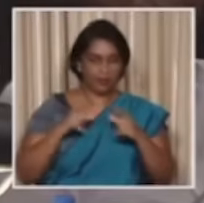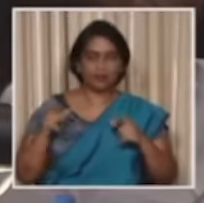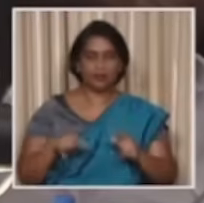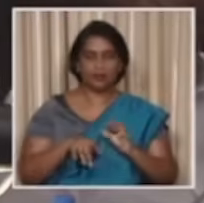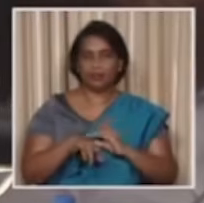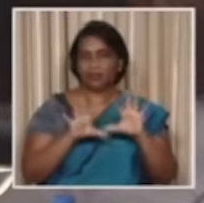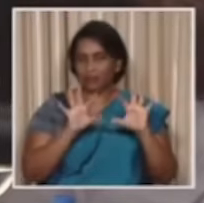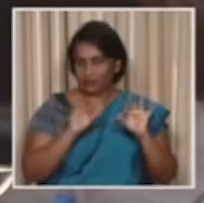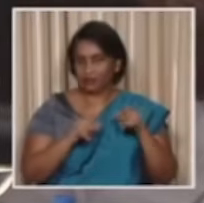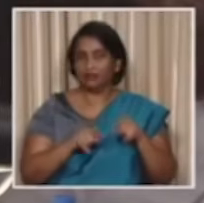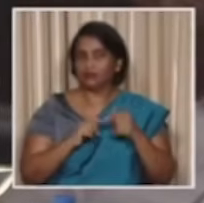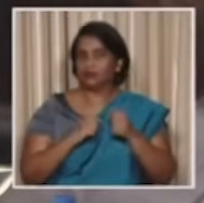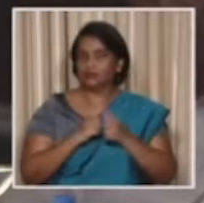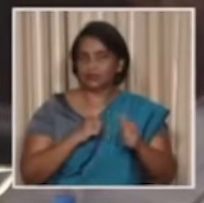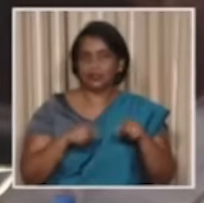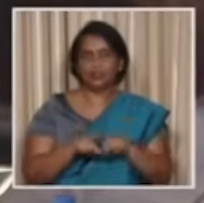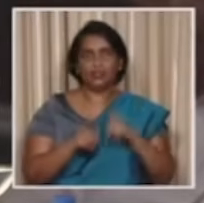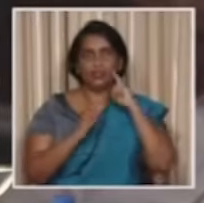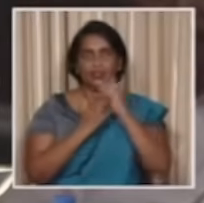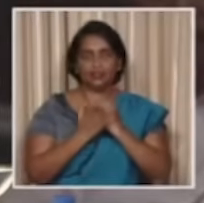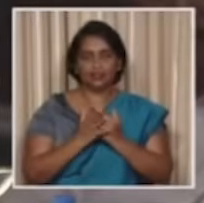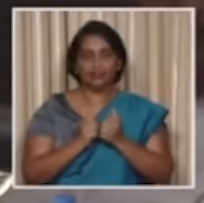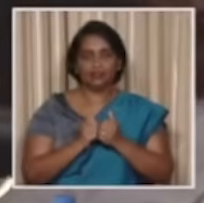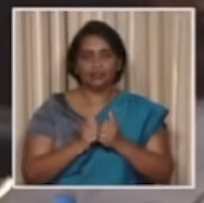Vinadi keep up Pamana Tiranisa, Mame Sambanding,